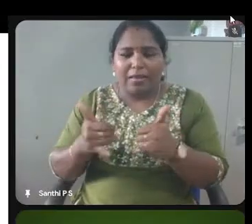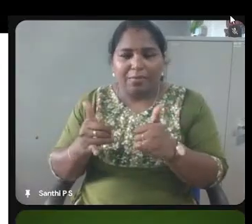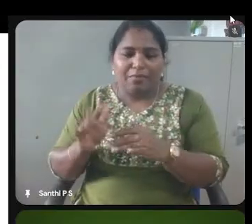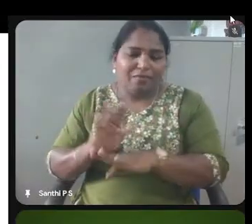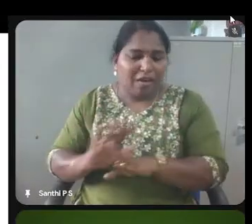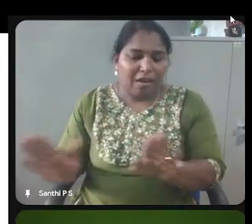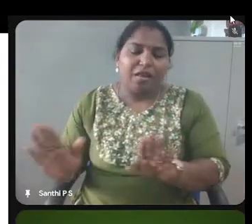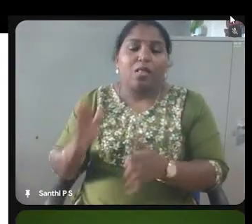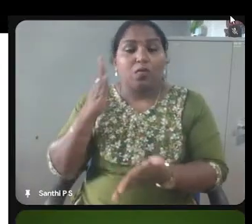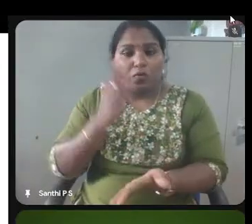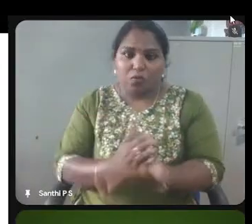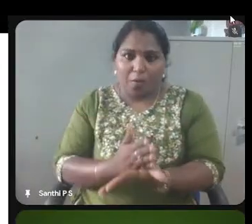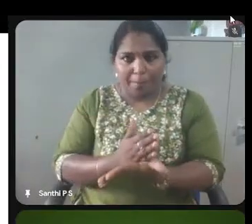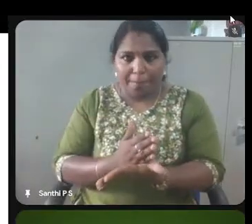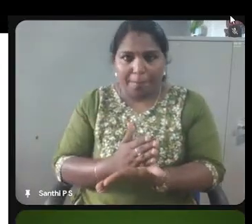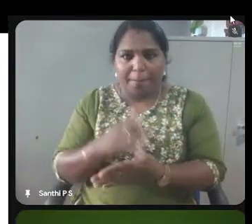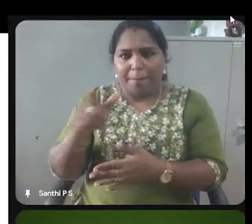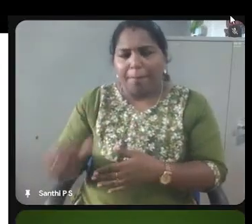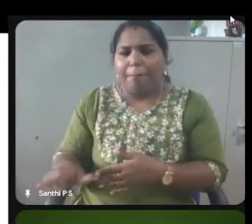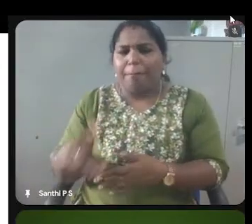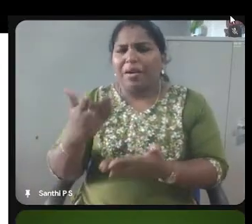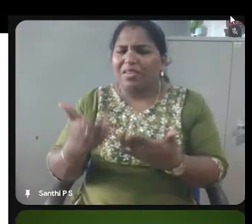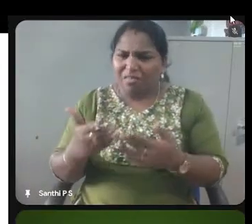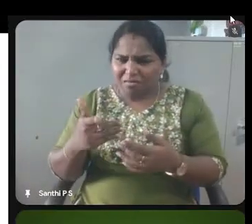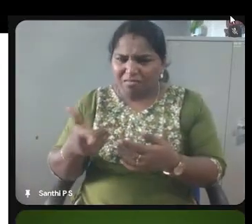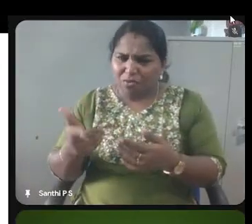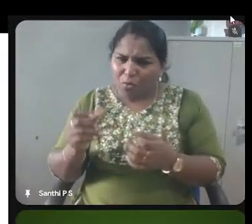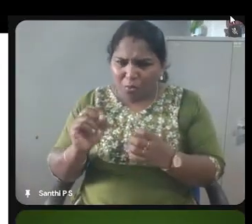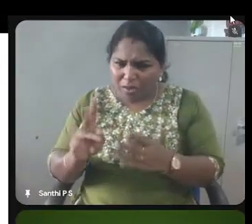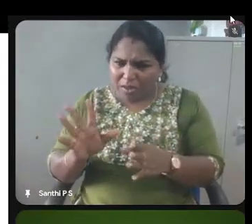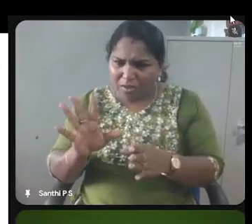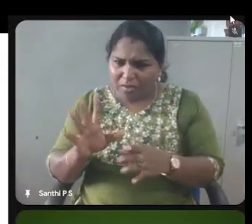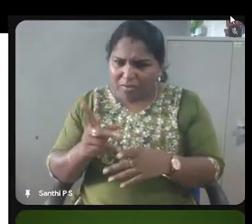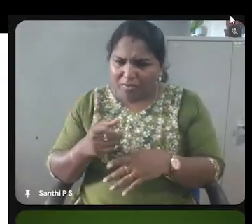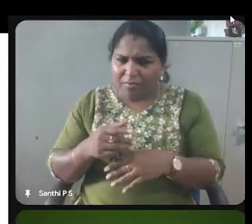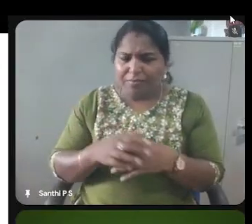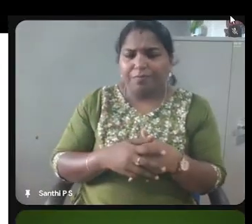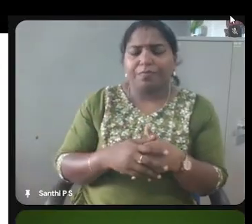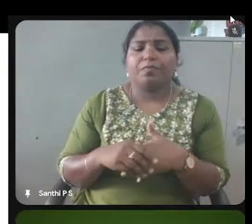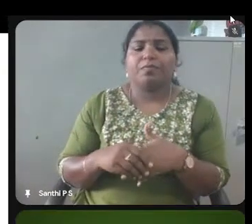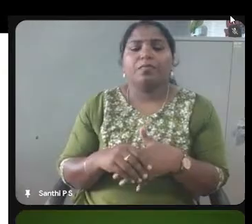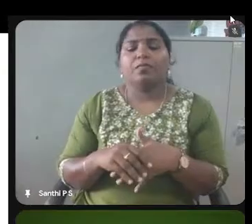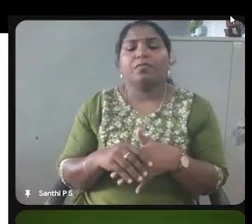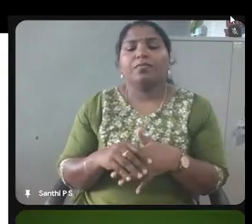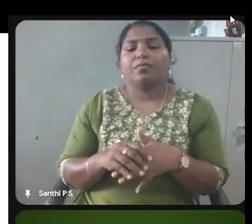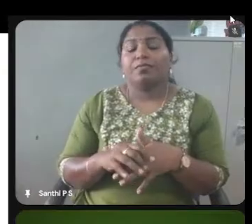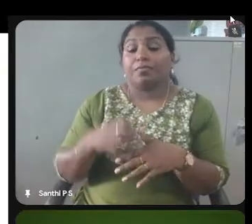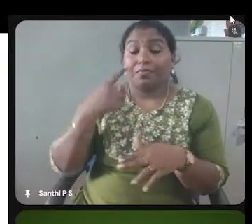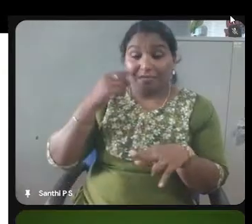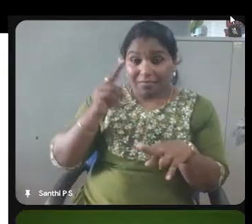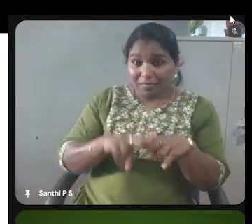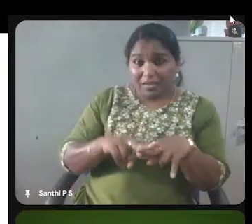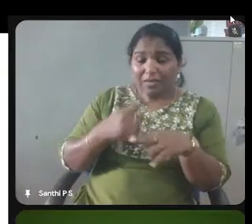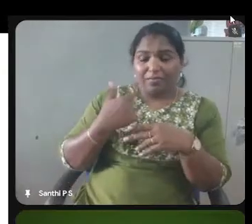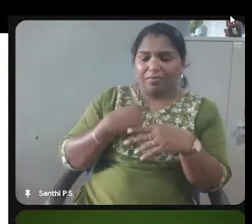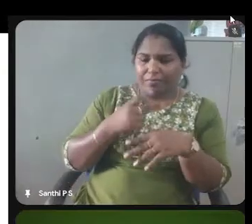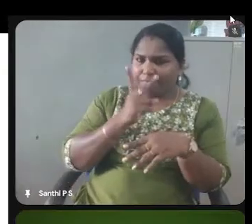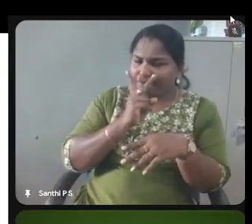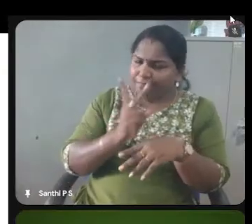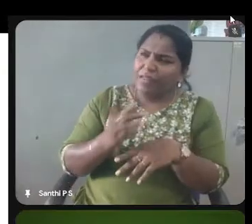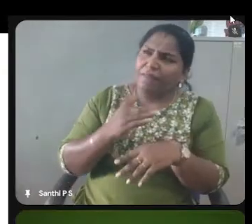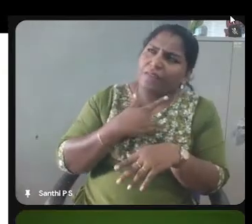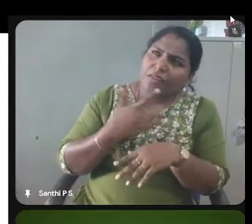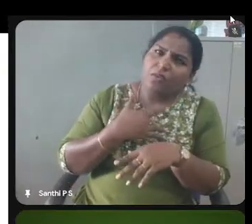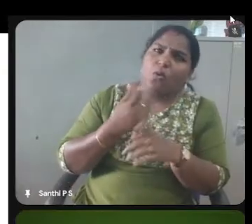വേണ്ടാന്ന് വെച്ചിട്ട്. പക്ഷെ അത് ഈ പ്രായത്തിലും ആപ്ലിക്കബിൾ ആണോ? ആക്ച്വലി ഇപ്പൊ നമ്മൾ നോക്കുവാണെങ്കിൽ എല്ലായിടത്തും